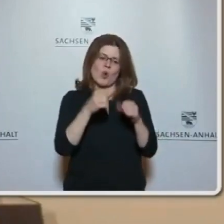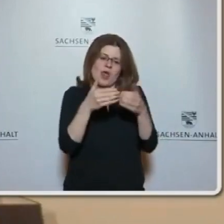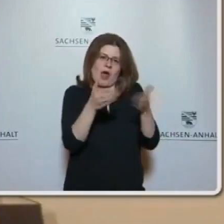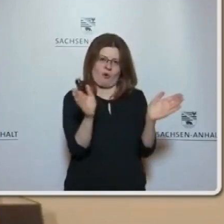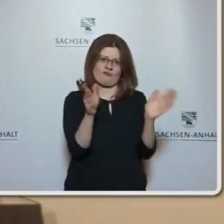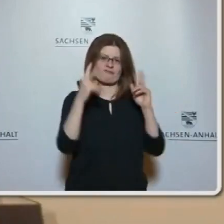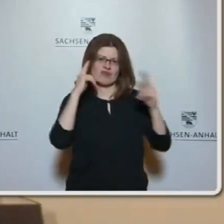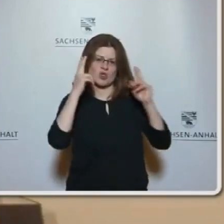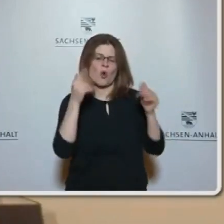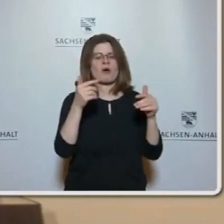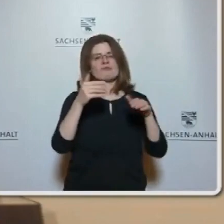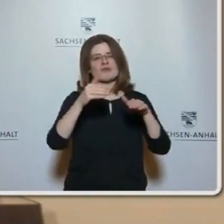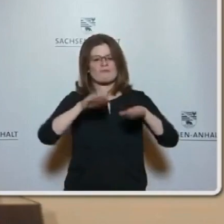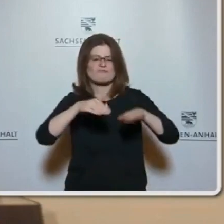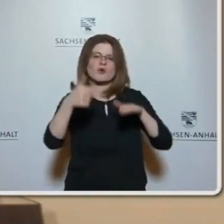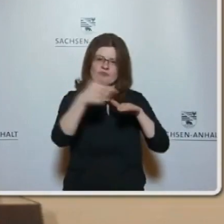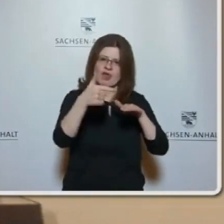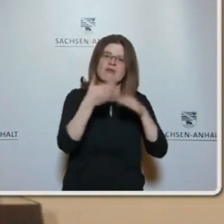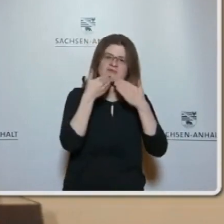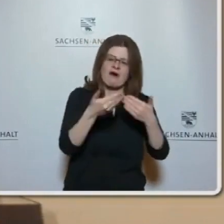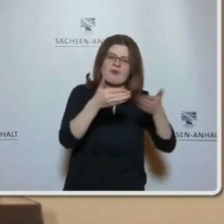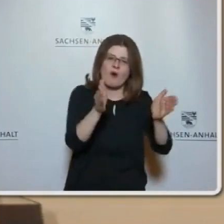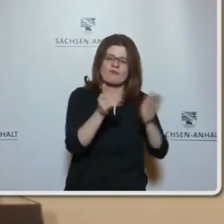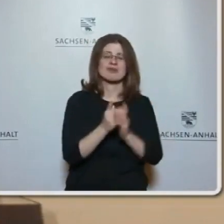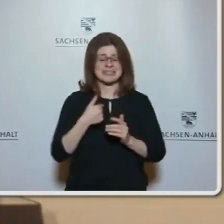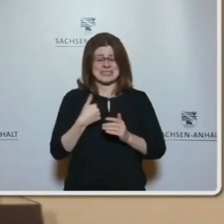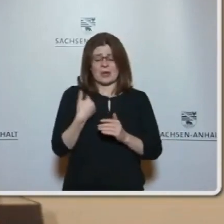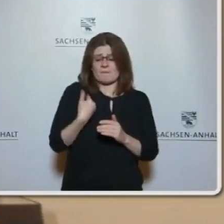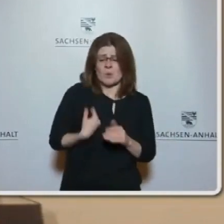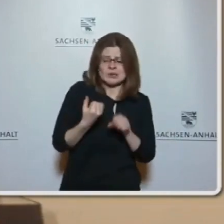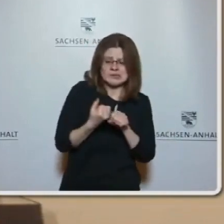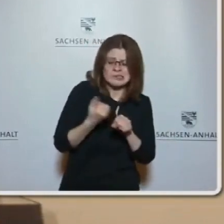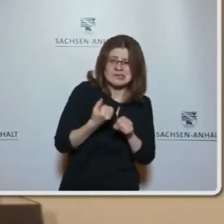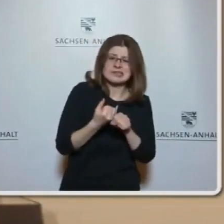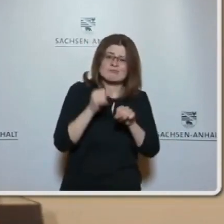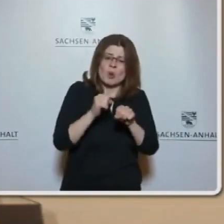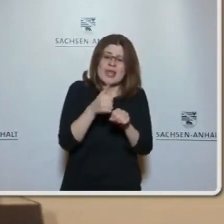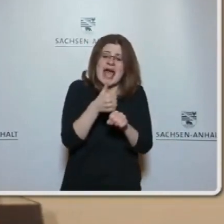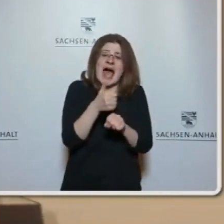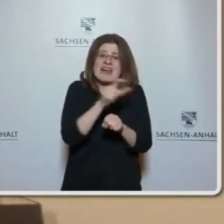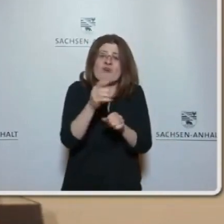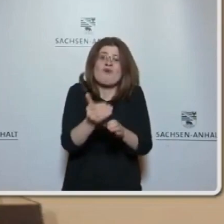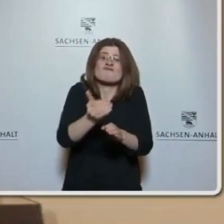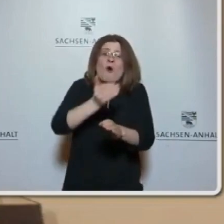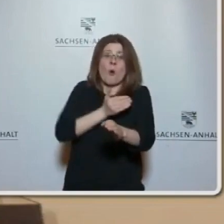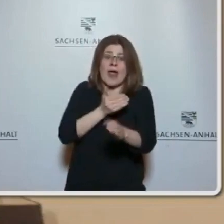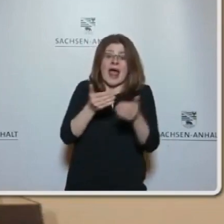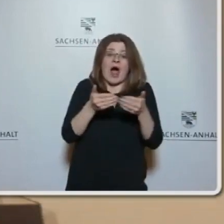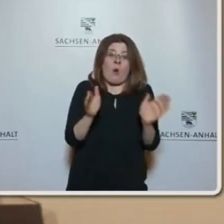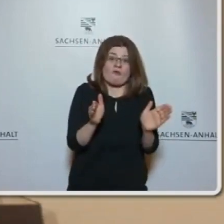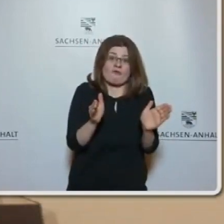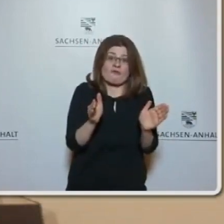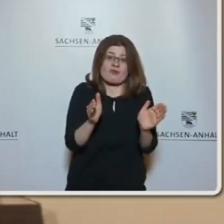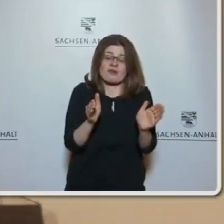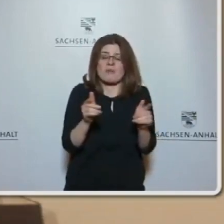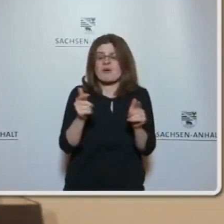war auch noch Konsens, dann in der Ministerpräsidentenkonferenz noch eine Woche das Ganze vorzuziehen. Bis auf 2, 3 Kollegen